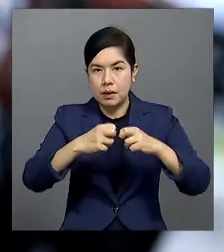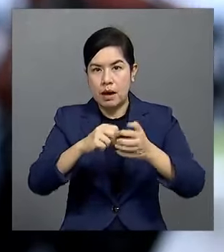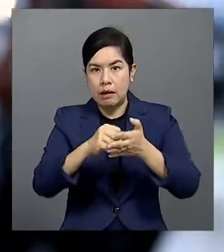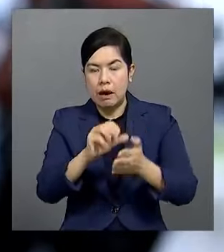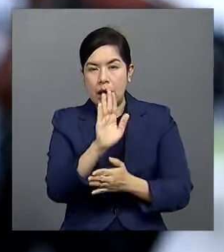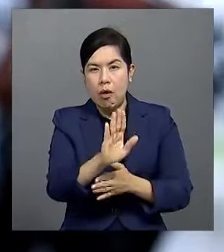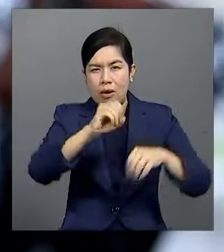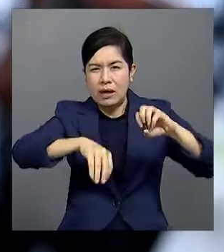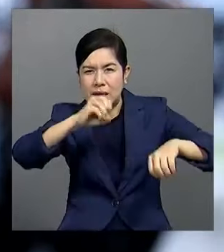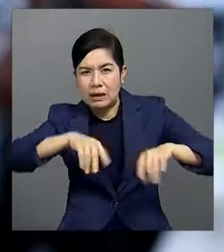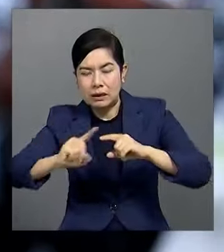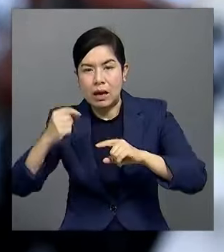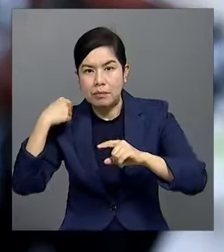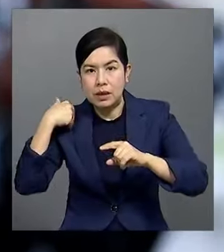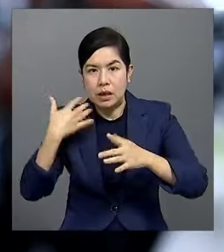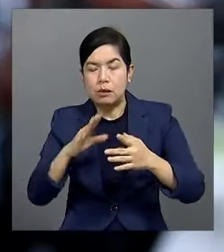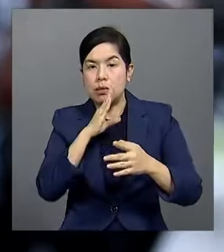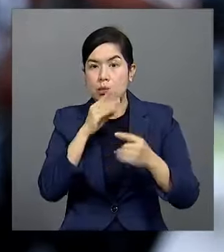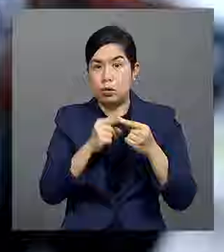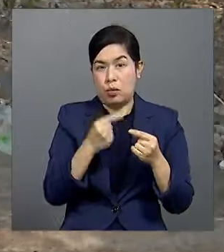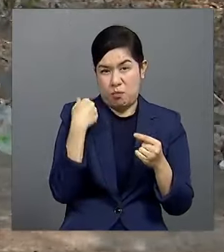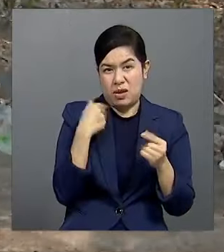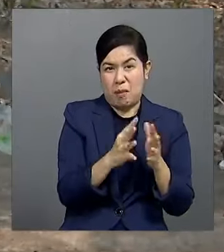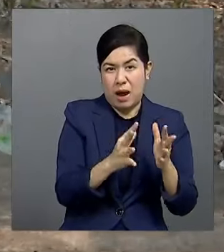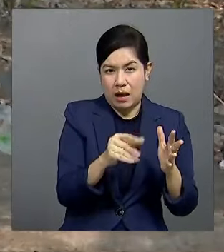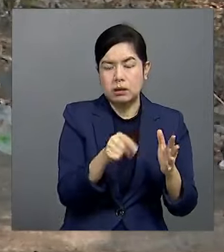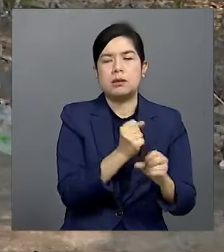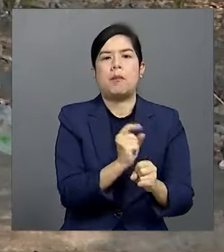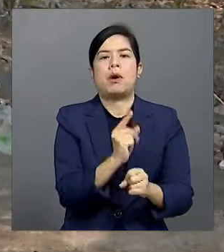รดกขยะจากโควิด-19 ไปติดตามกันเลยค่ะ